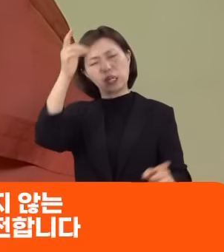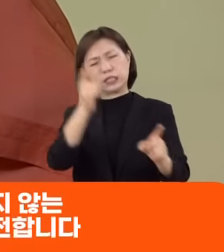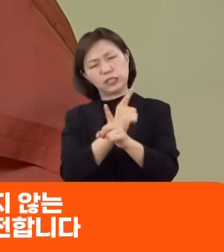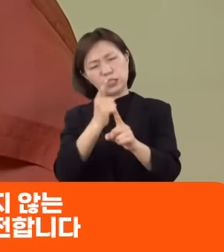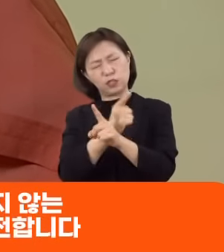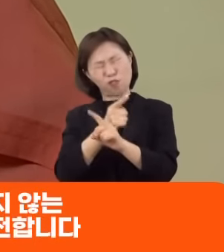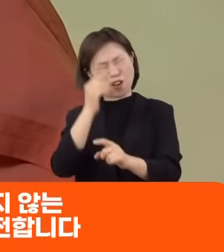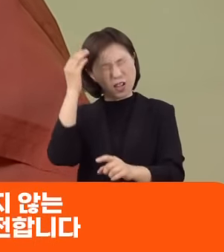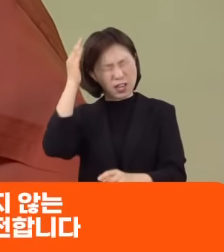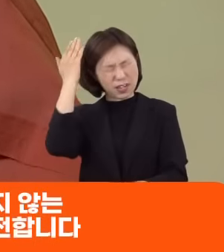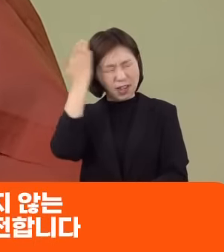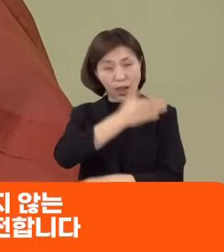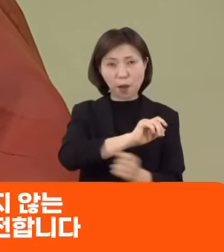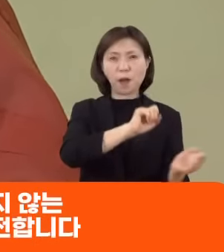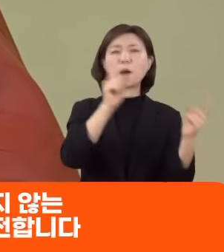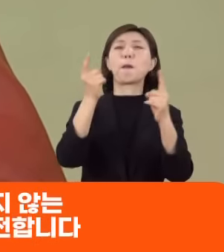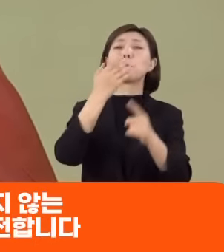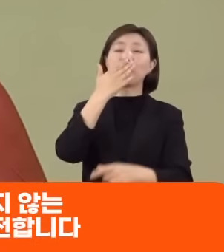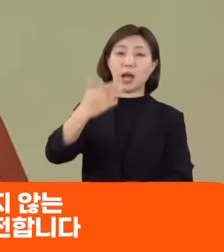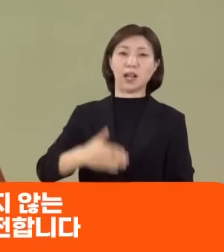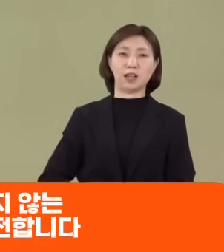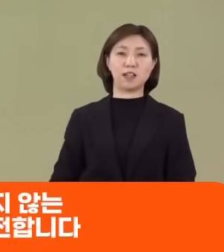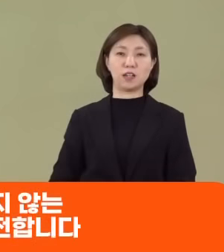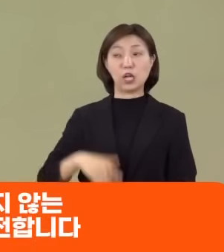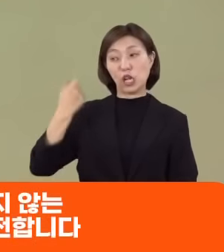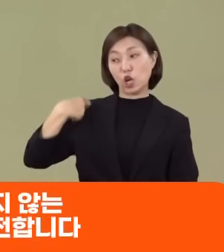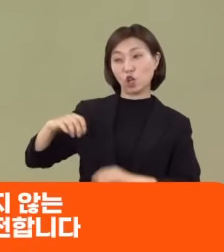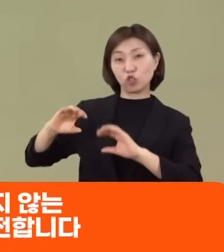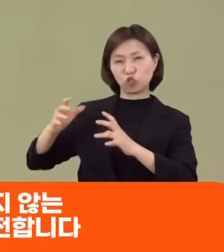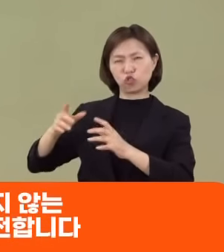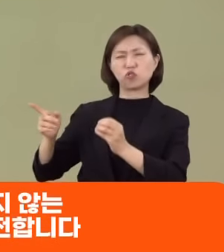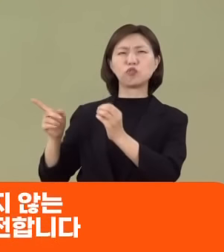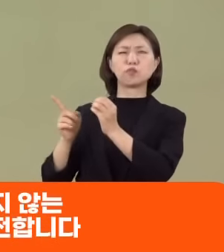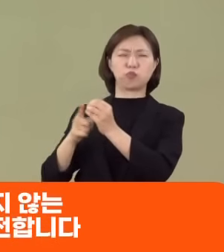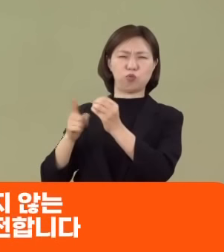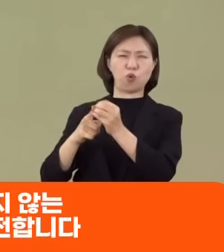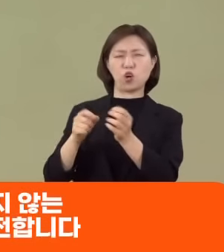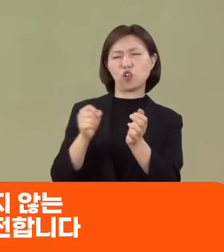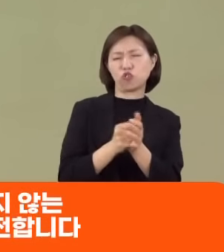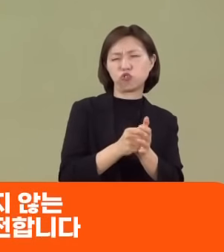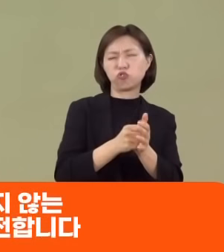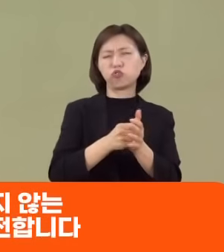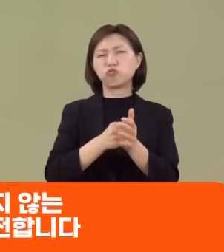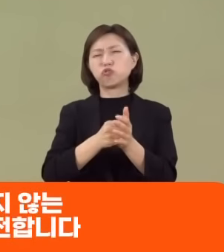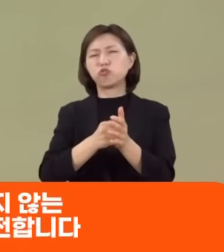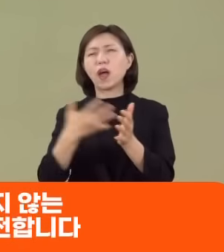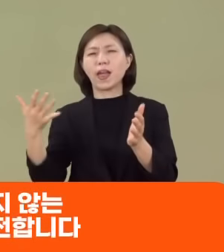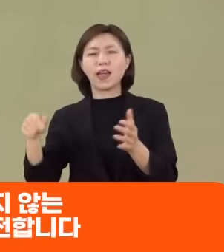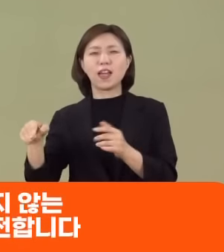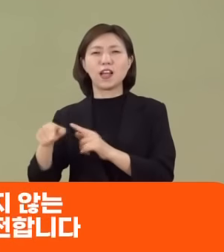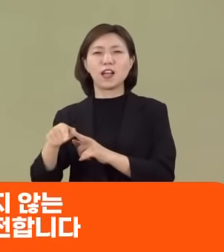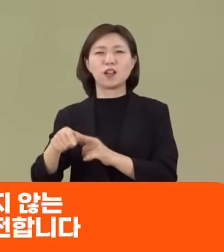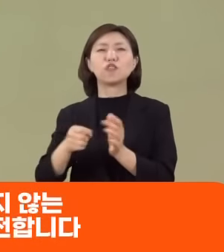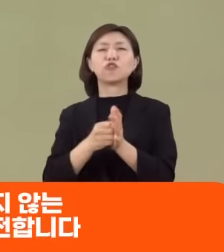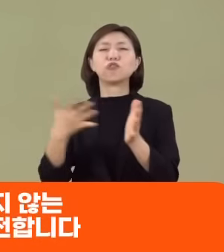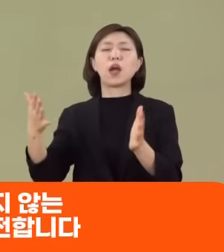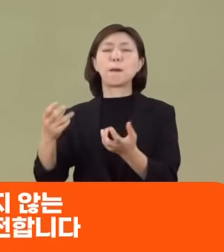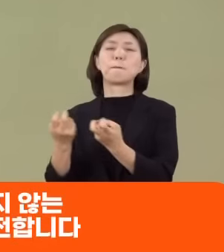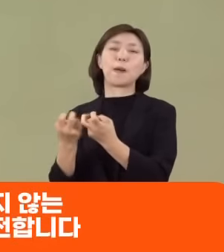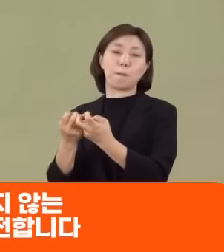치료가 된다라고 해서 옛날부터 중국 불교에서 유행하던 신묘장구 대다라니